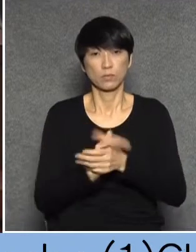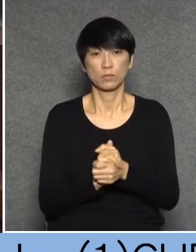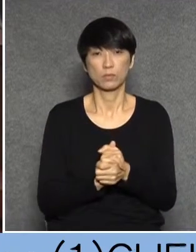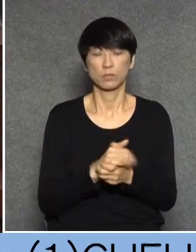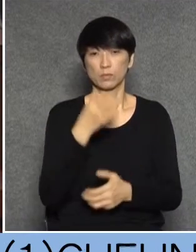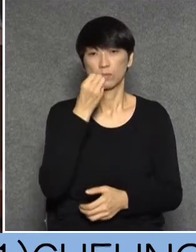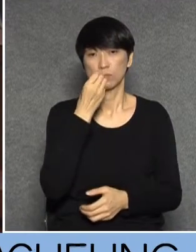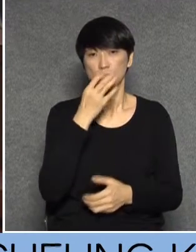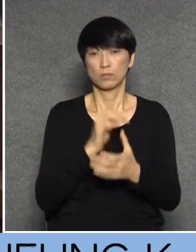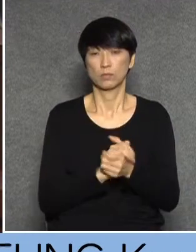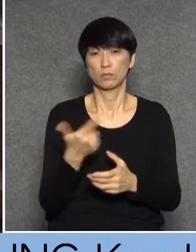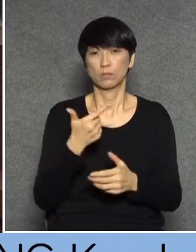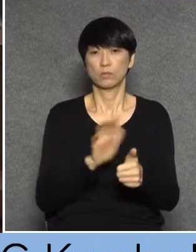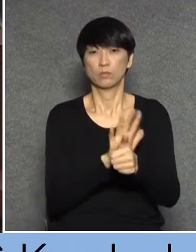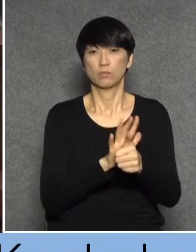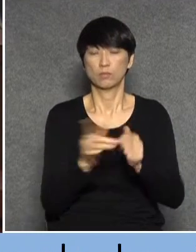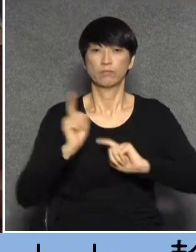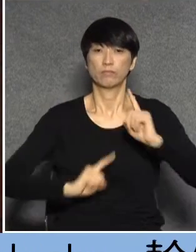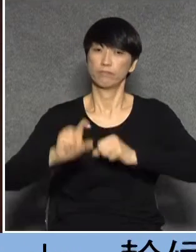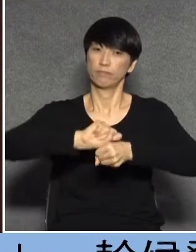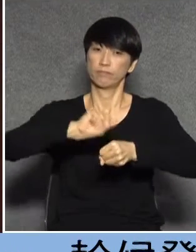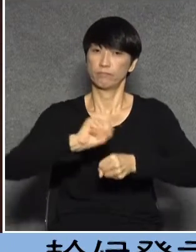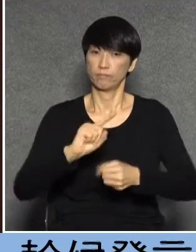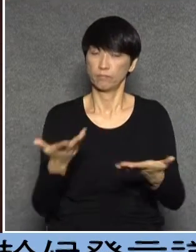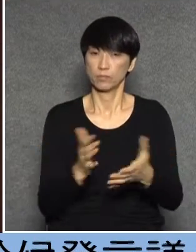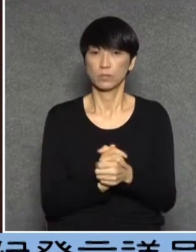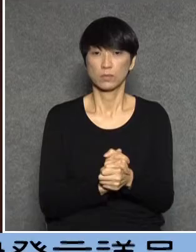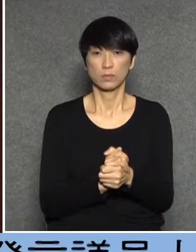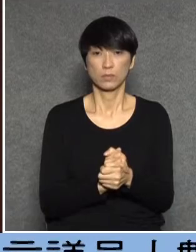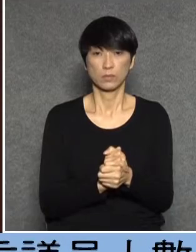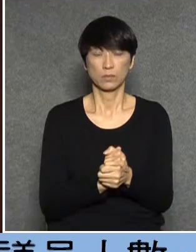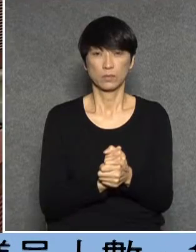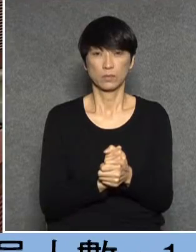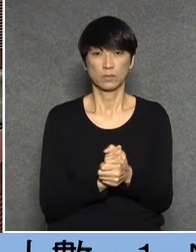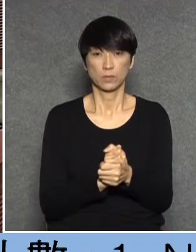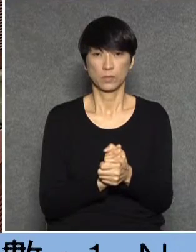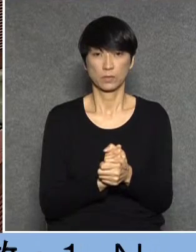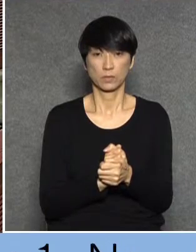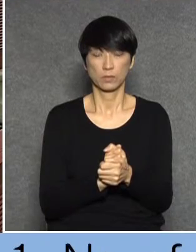港更加多啲保障，多啲自由咧？ 張，陳偉議員。